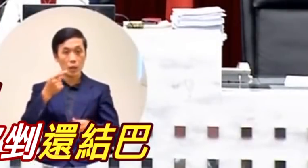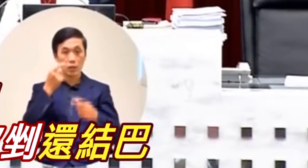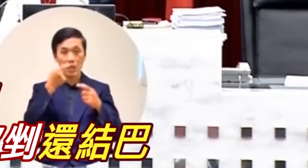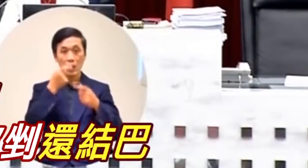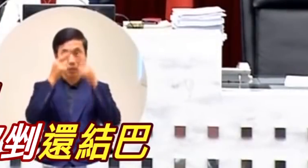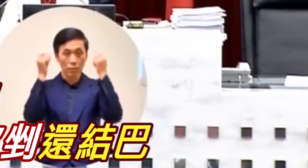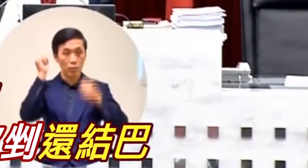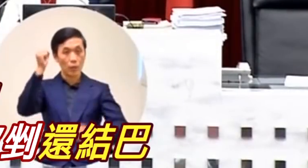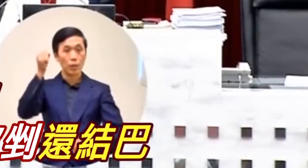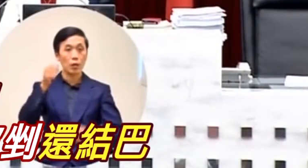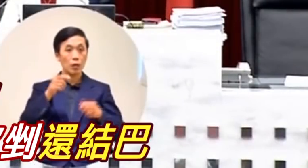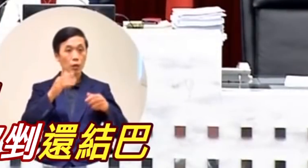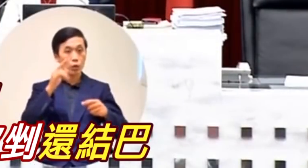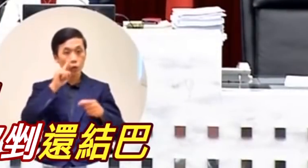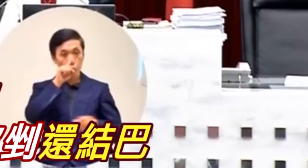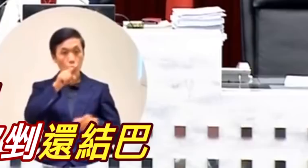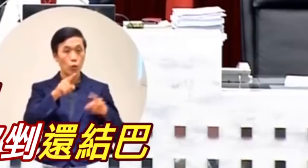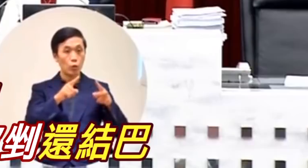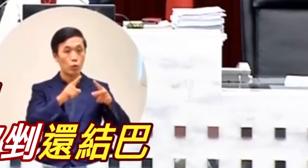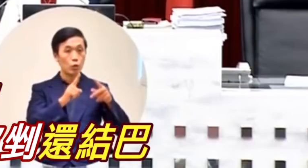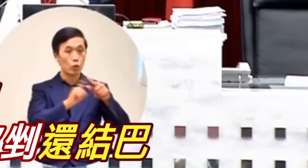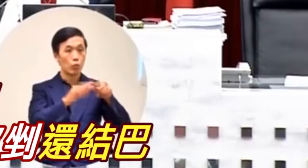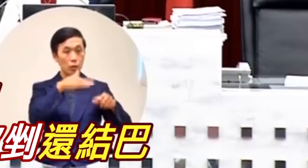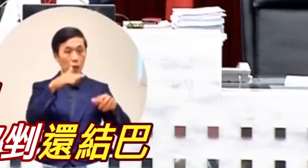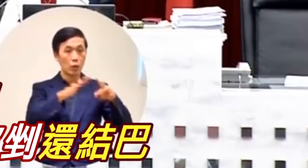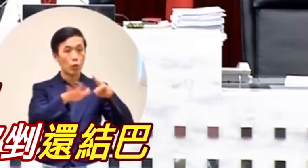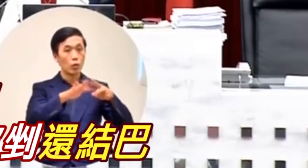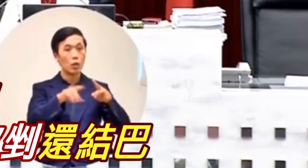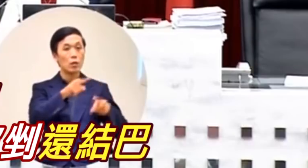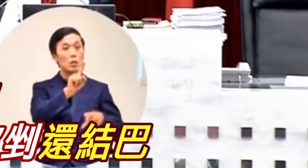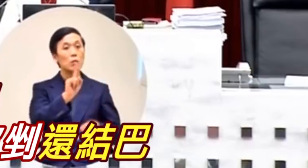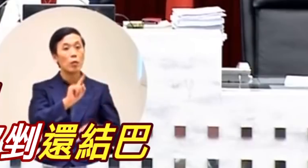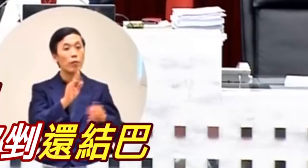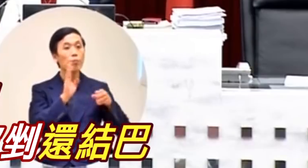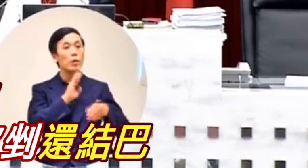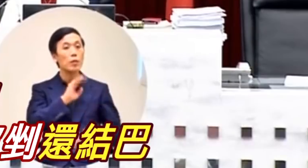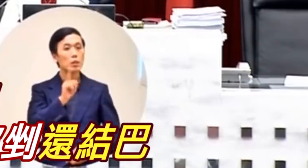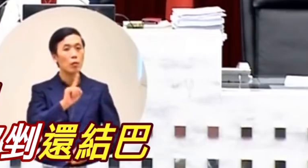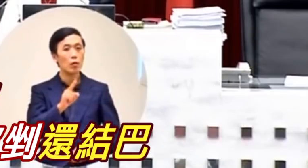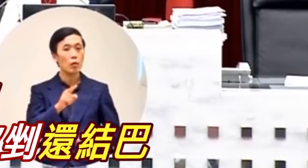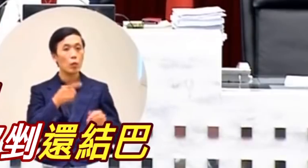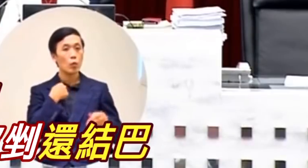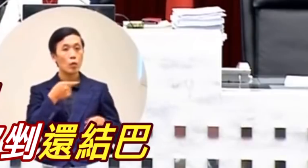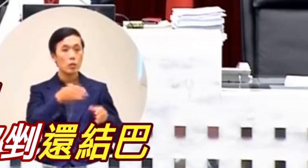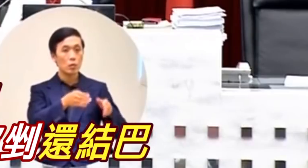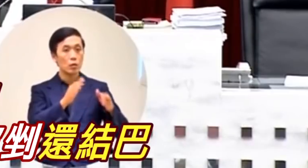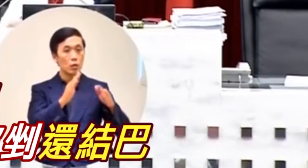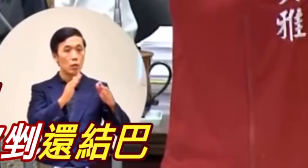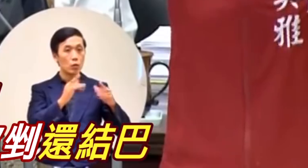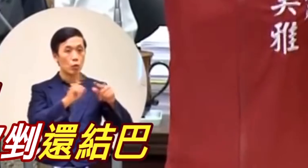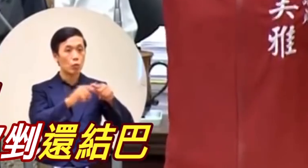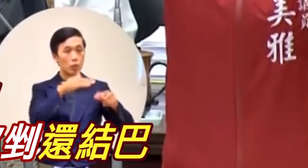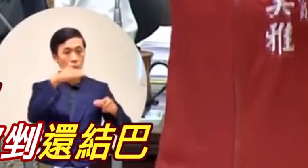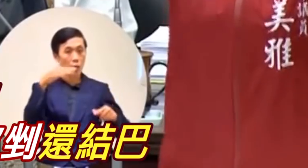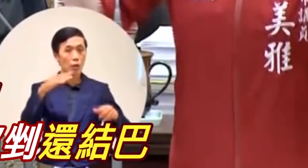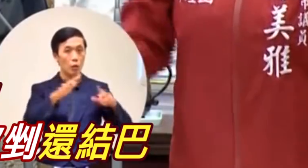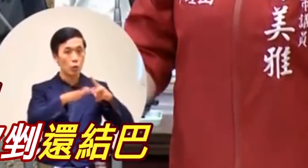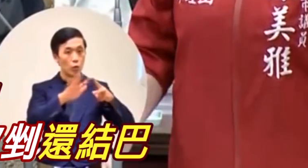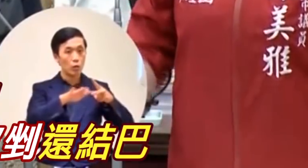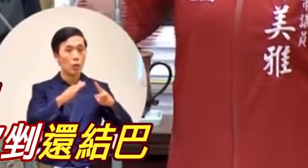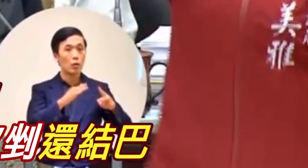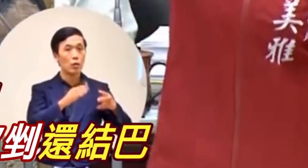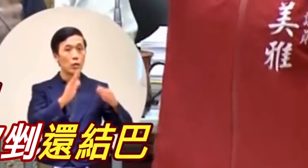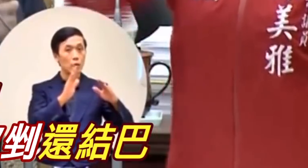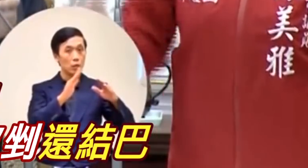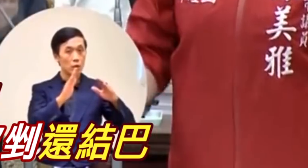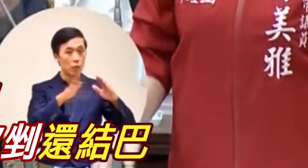中山国小，你怎么可以说是废弃？旧中山国小的校园，本席是中山国小校园的校友。中山国小孕育了高